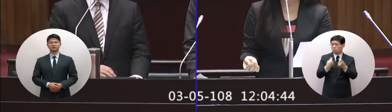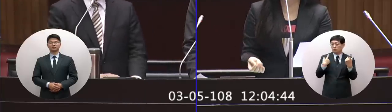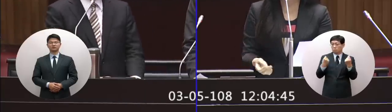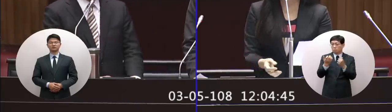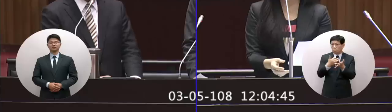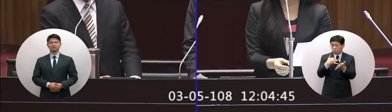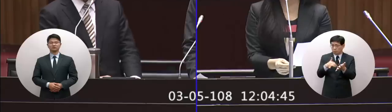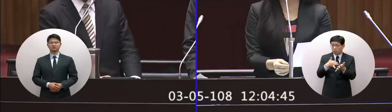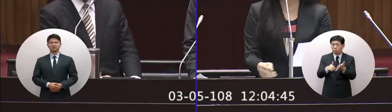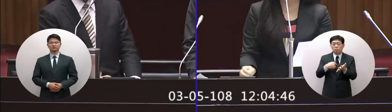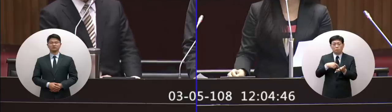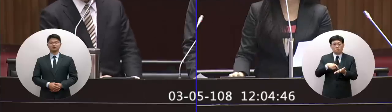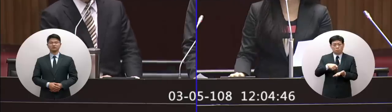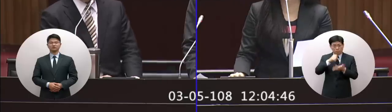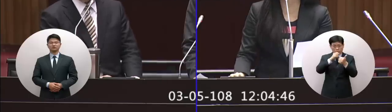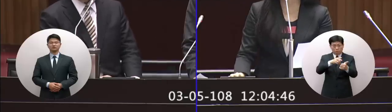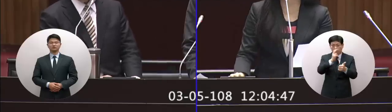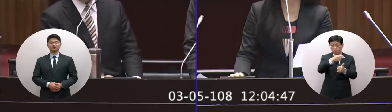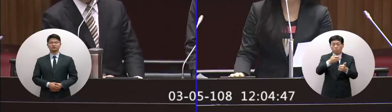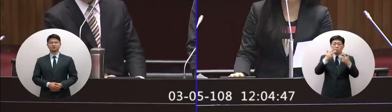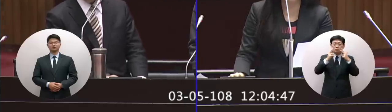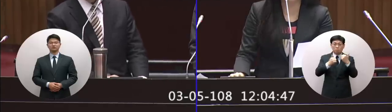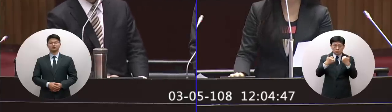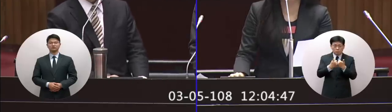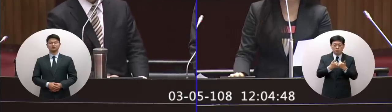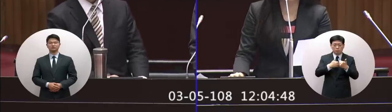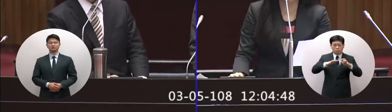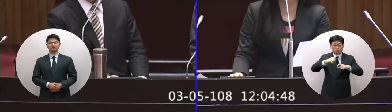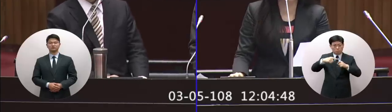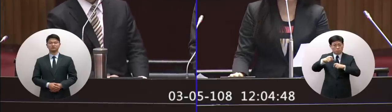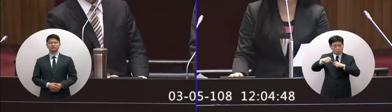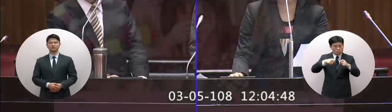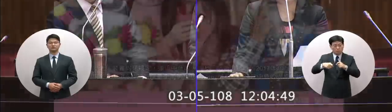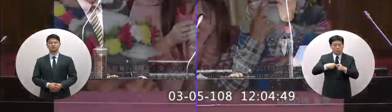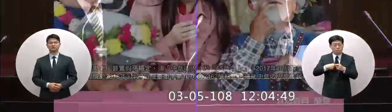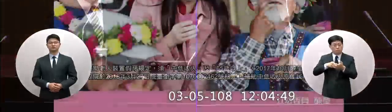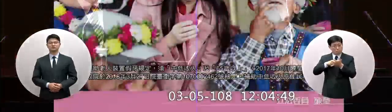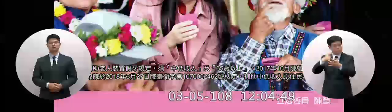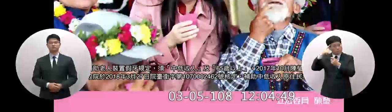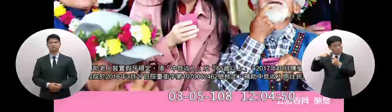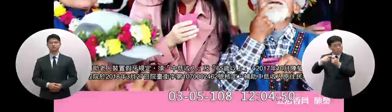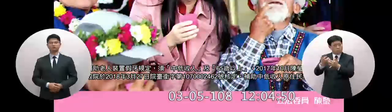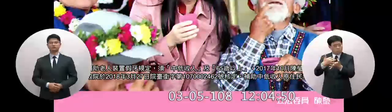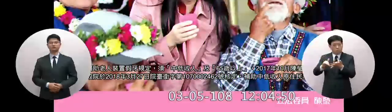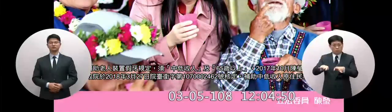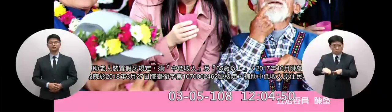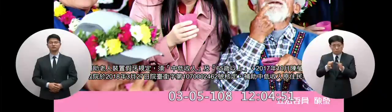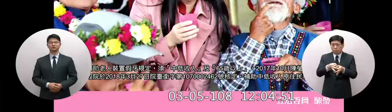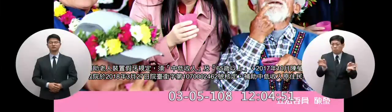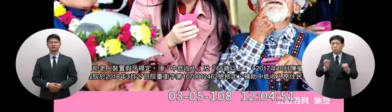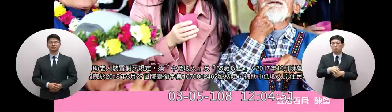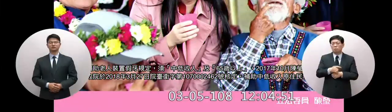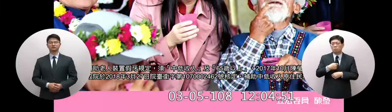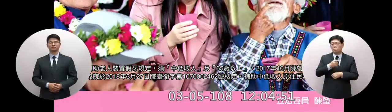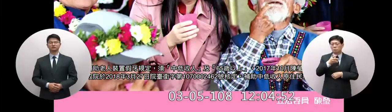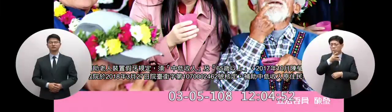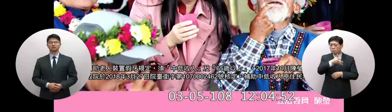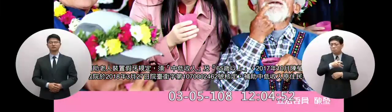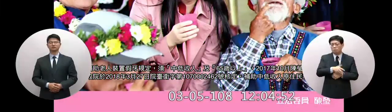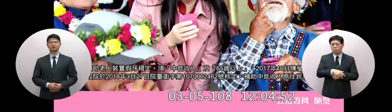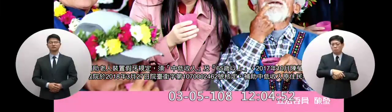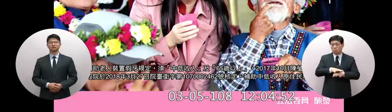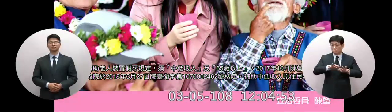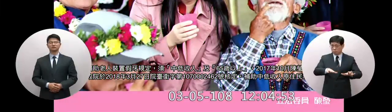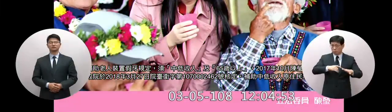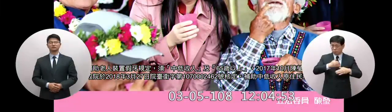在预算决议提案的时候有要求原民会在今年要完成计划，并且编列明年度的这个预算开始执行，所以我想要请教，就是